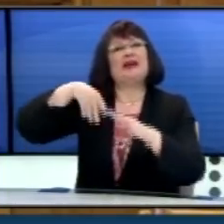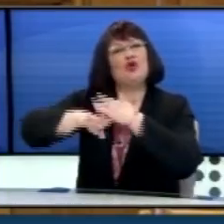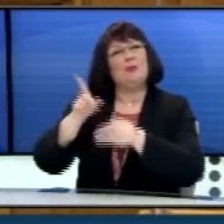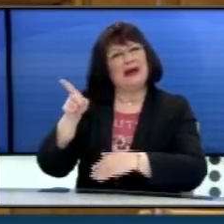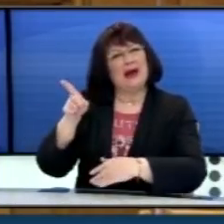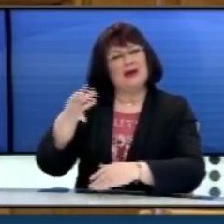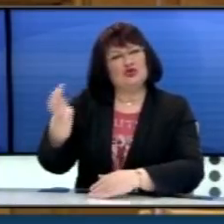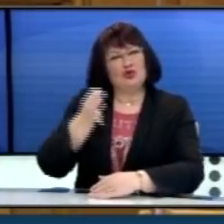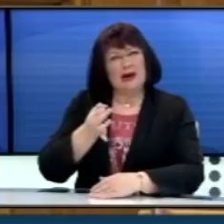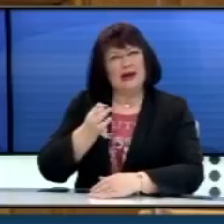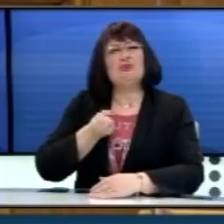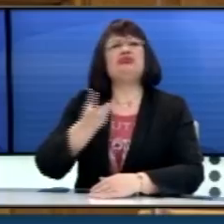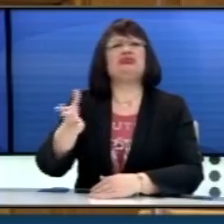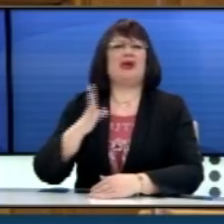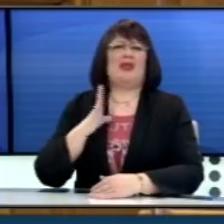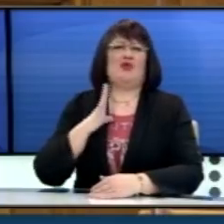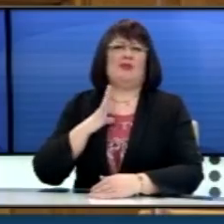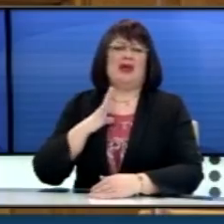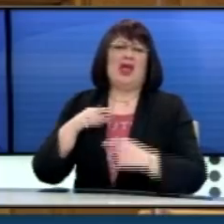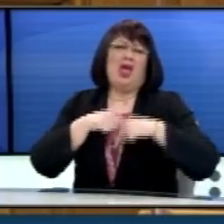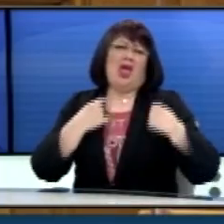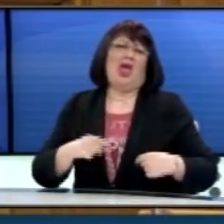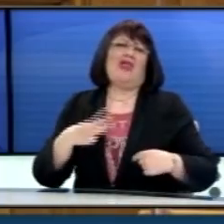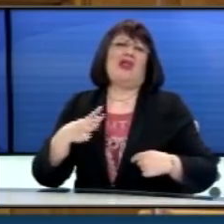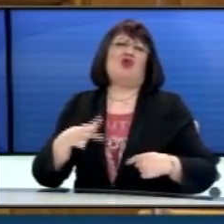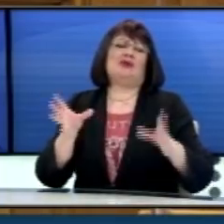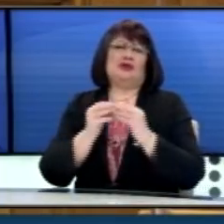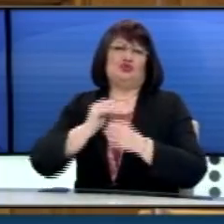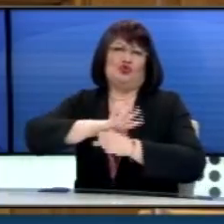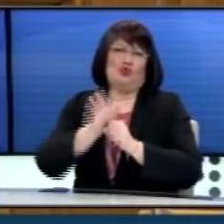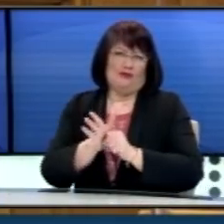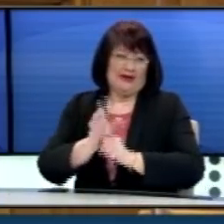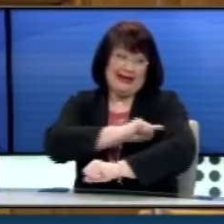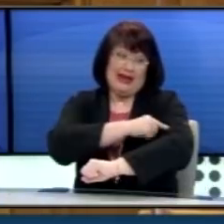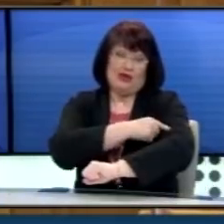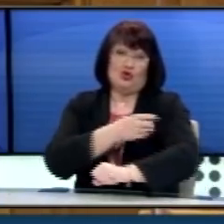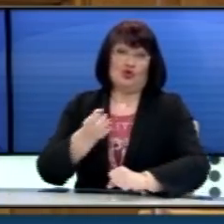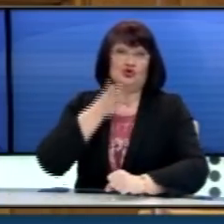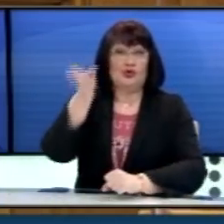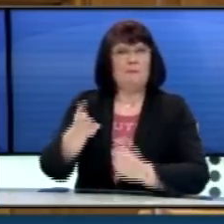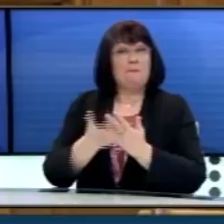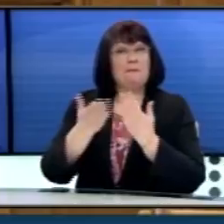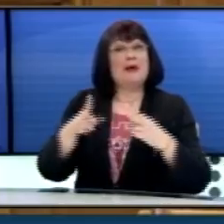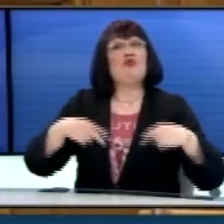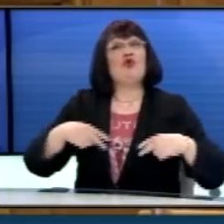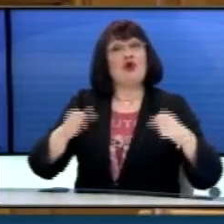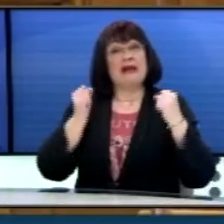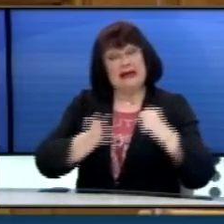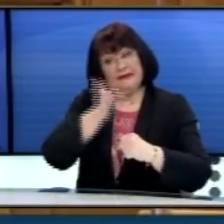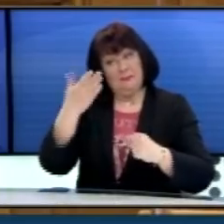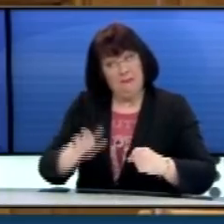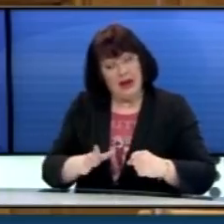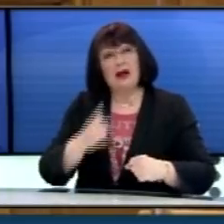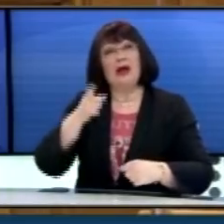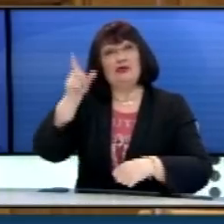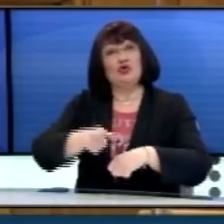νοσοκομείο, ένας από τους δεκάδες μάλιστα εθελοντές στα τμήματα COVID, λίγο μετά την επίσκεψη του Υπουργού Υγείας στο